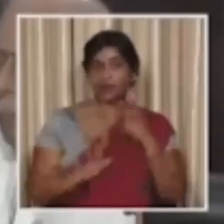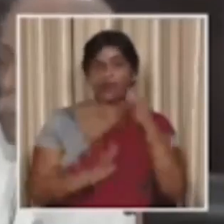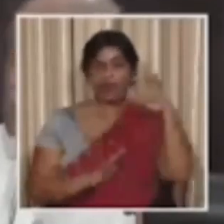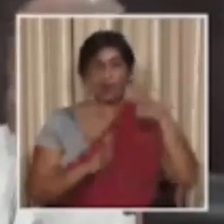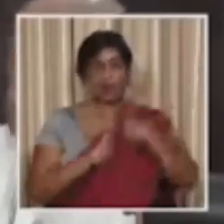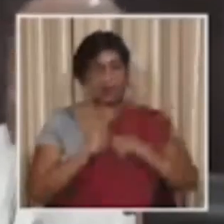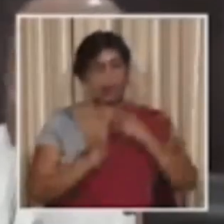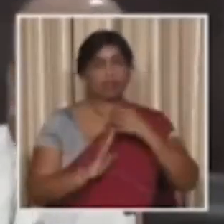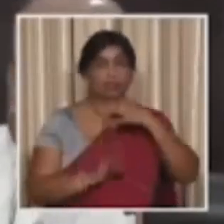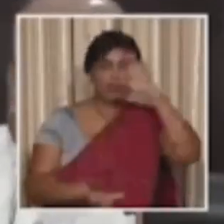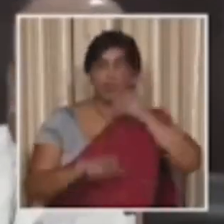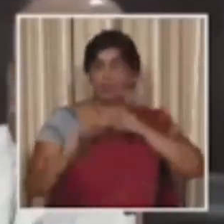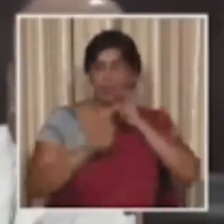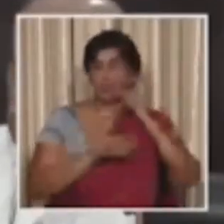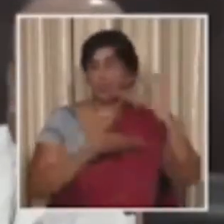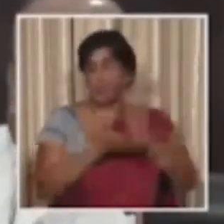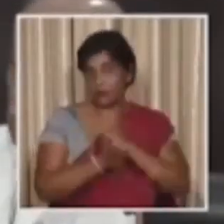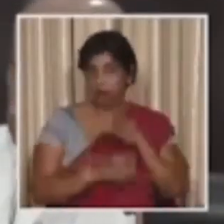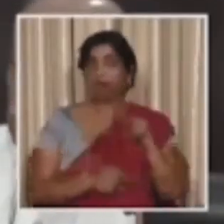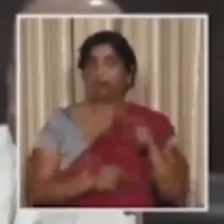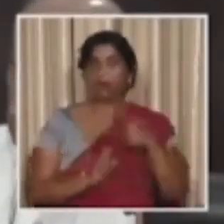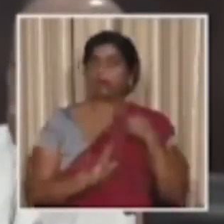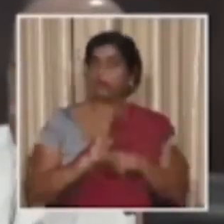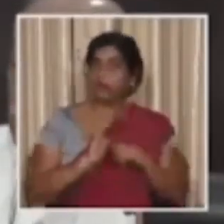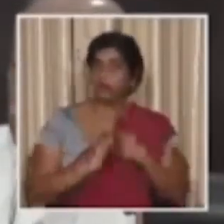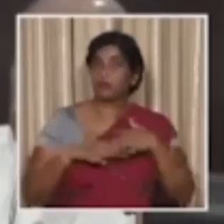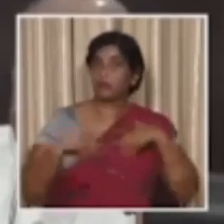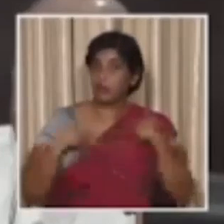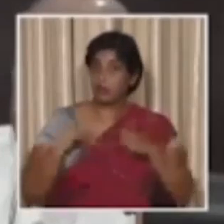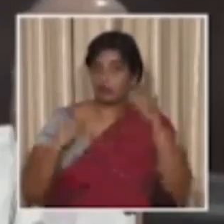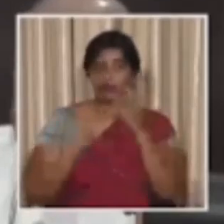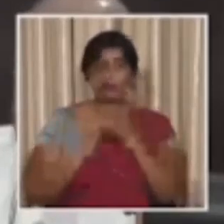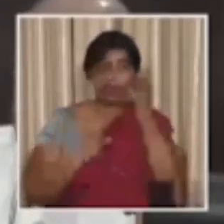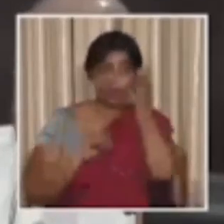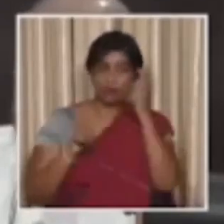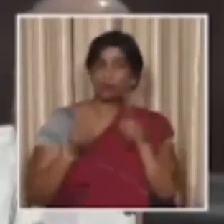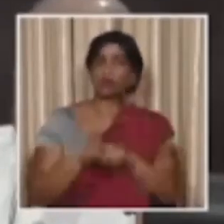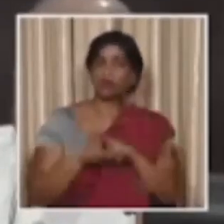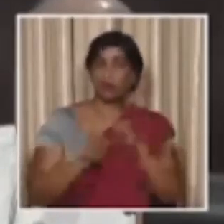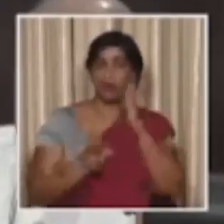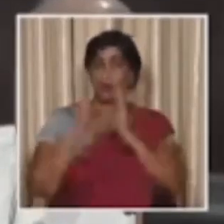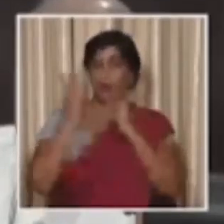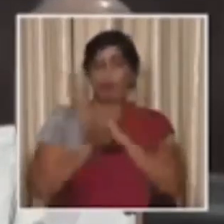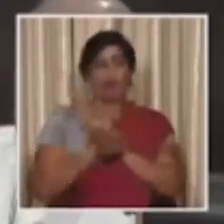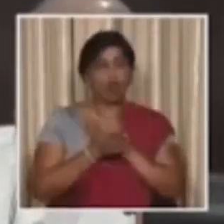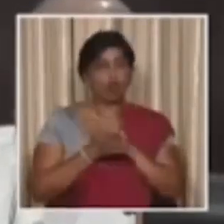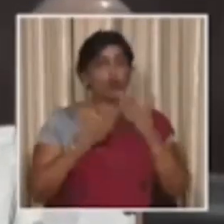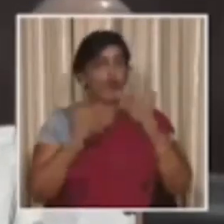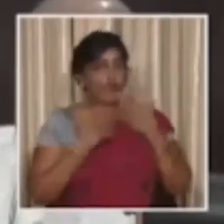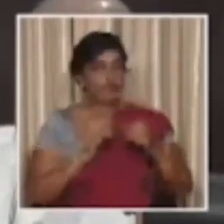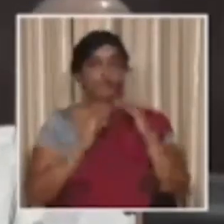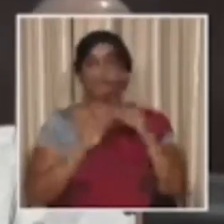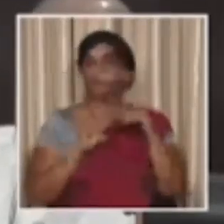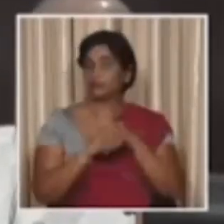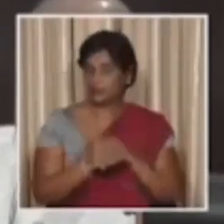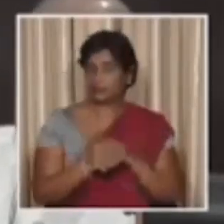දේශීය ආයුර්වේද සත්කාර ලබා දීම සඳහා ශ්‍රී ලාංකේය සුවතාවය යන සංකල්පය අනුව සංචාරක හෝටල් නිවාඩු නිකේතන